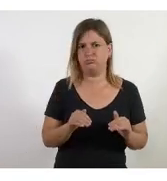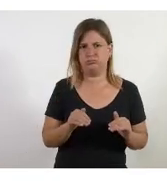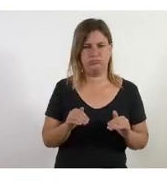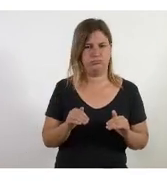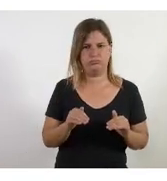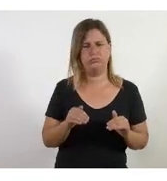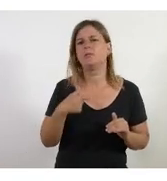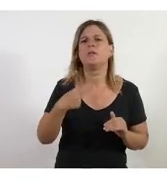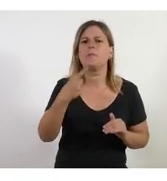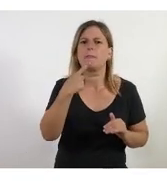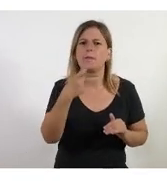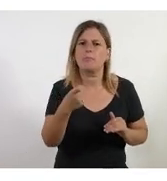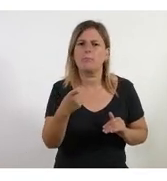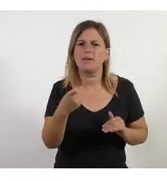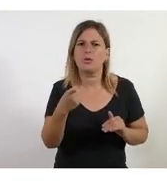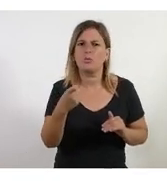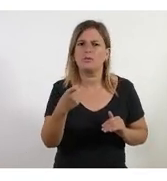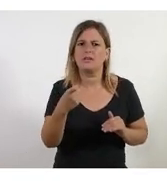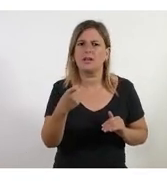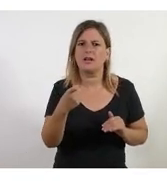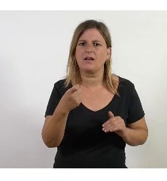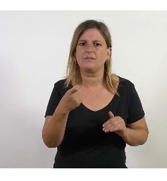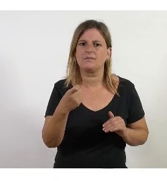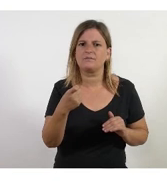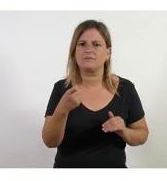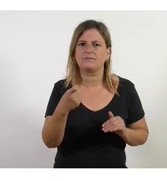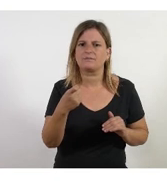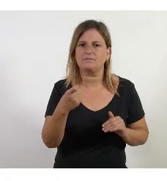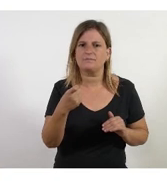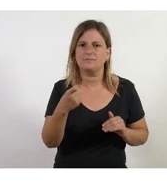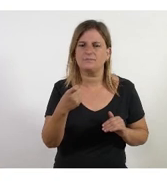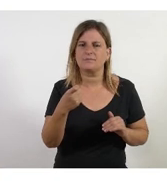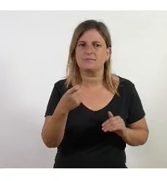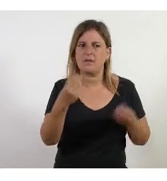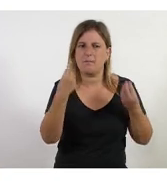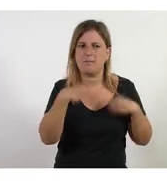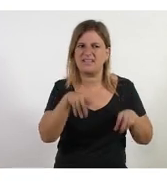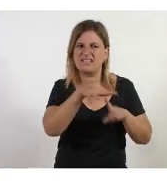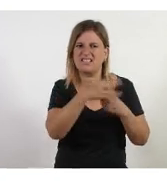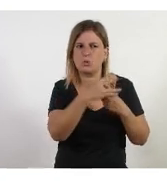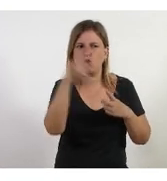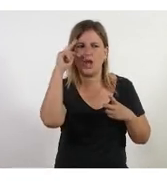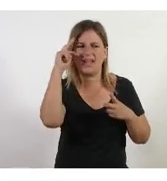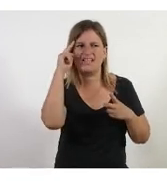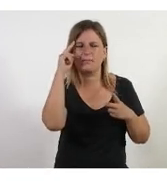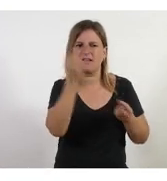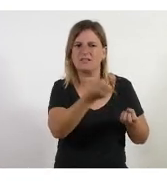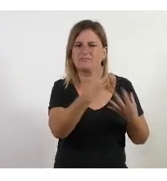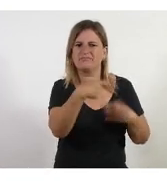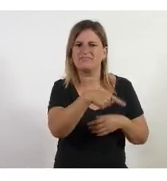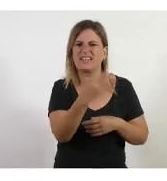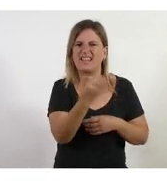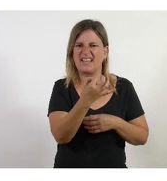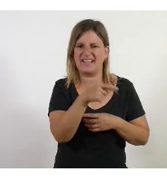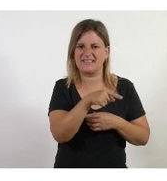fer una pregunta. Ah, què té aquesta experiència per mi? De què em parla aquesta experiència amb